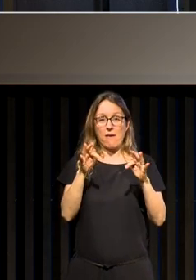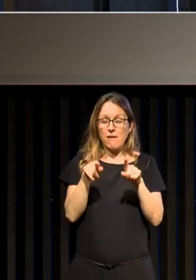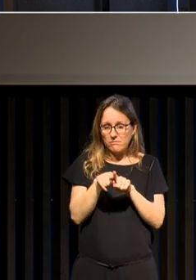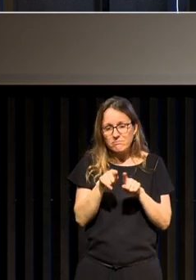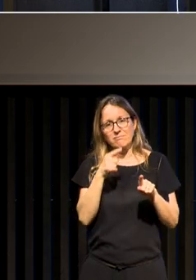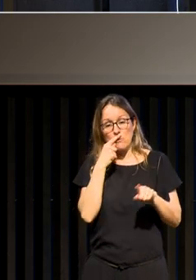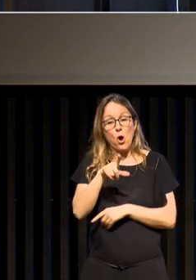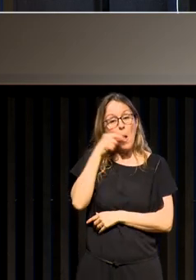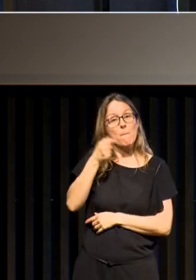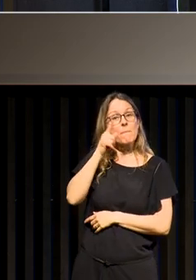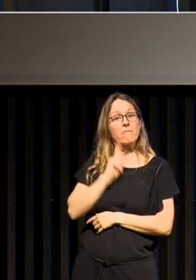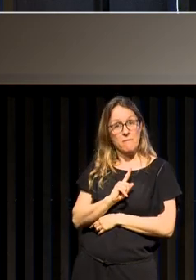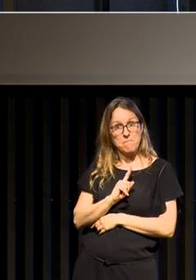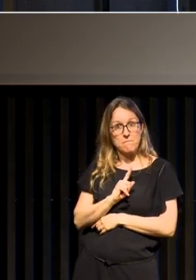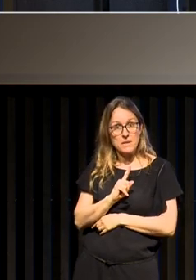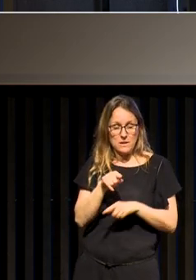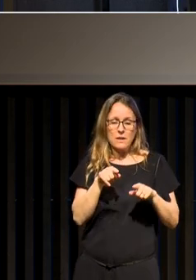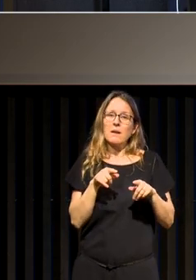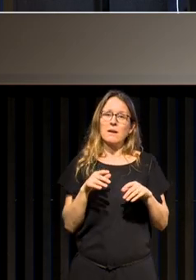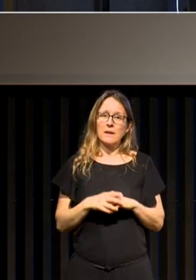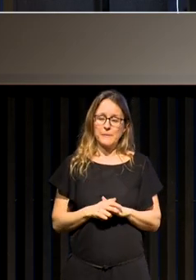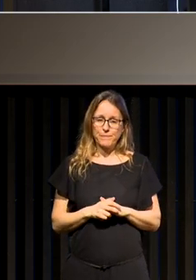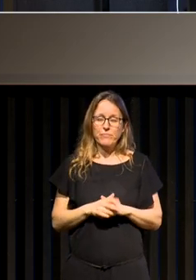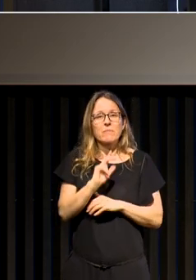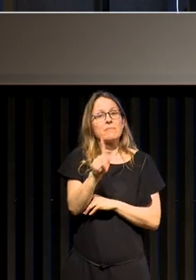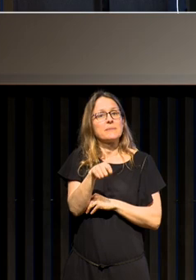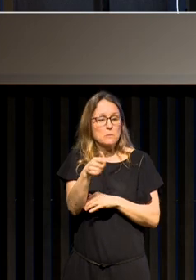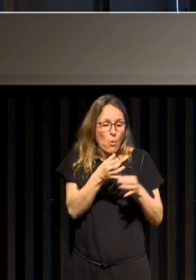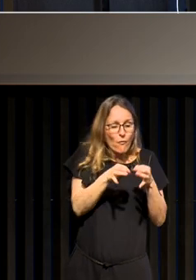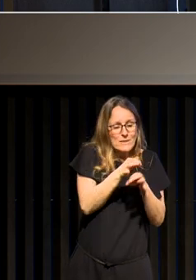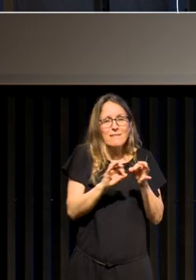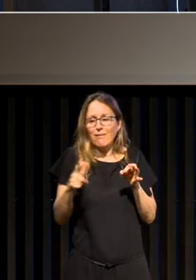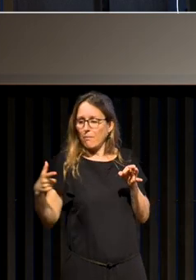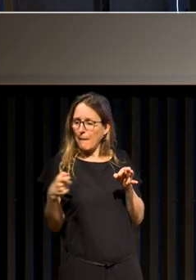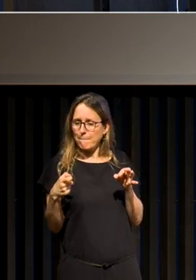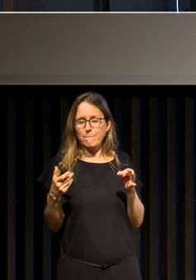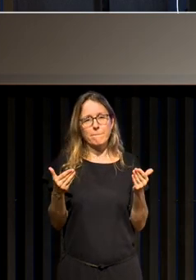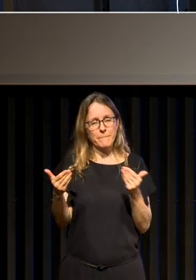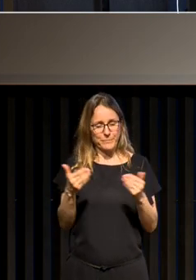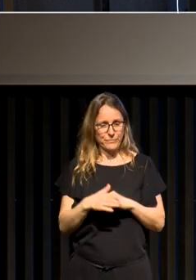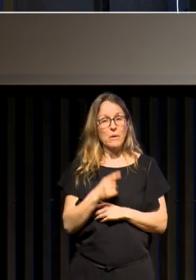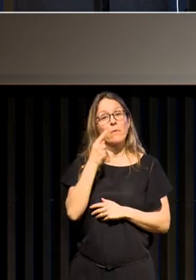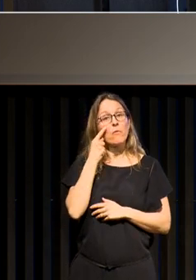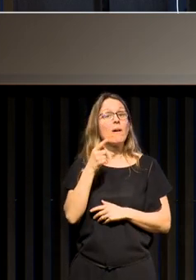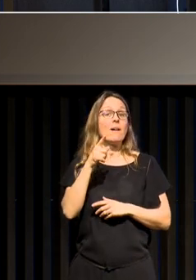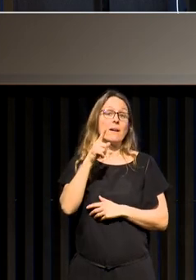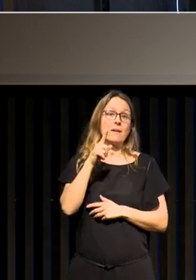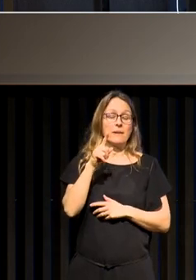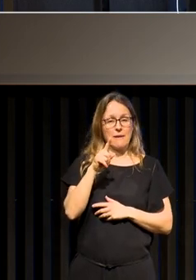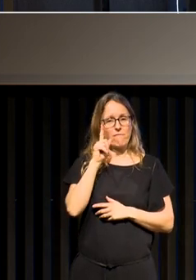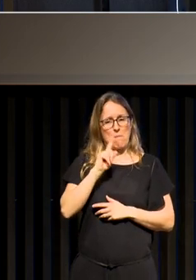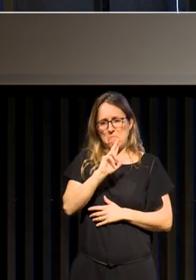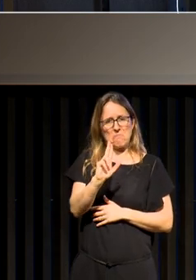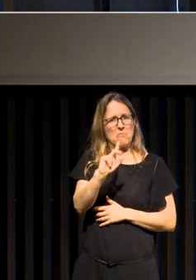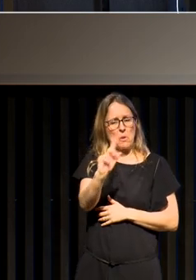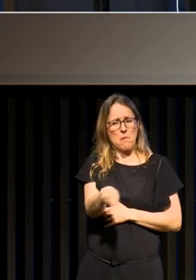procréation entre l'homme et la femme. Alors, bien sûr, voici la baisse de la fécondité